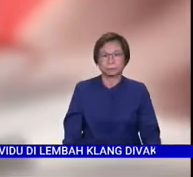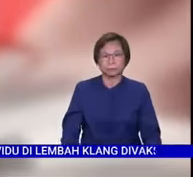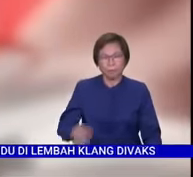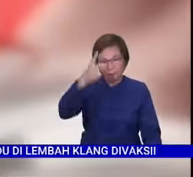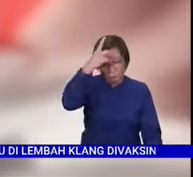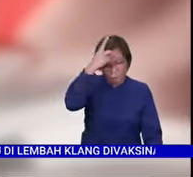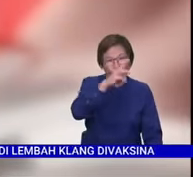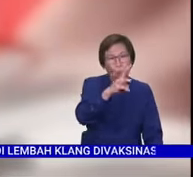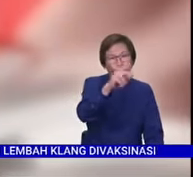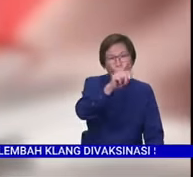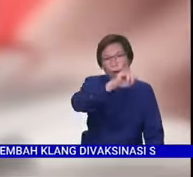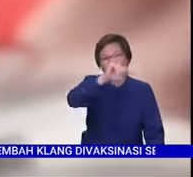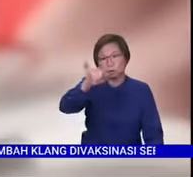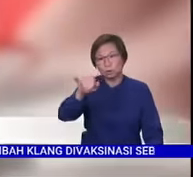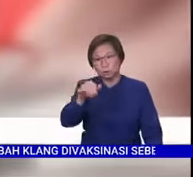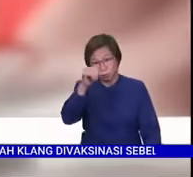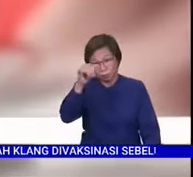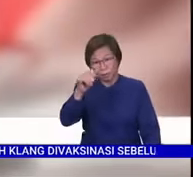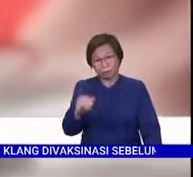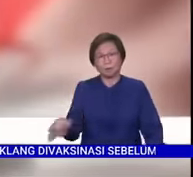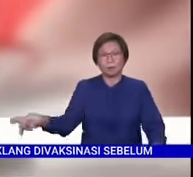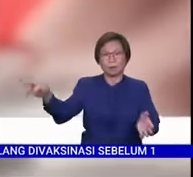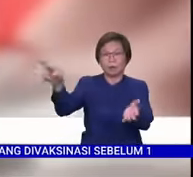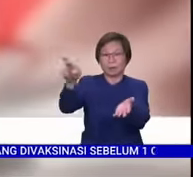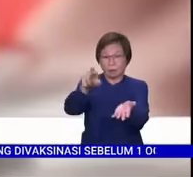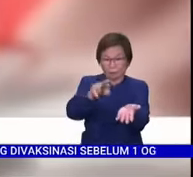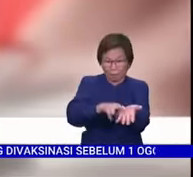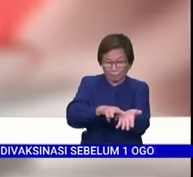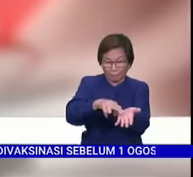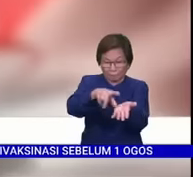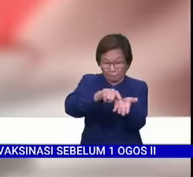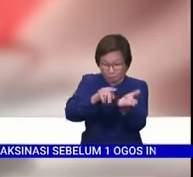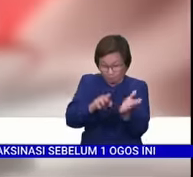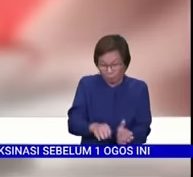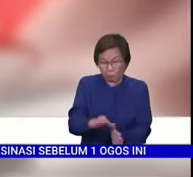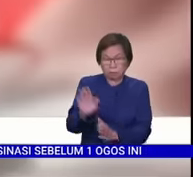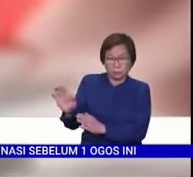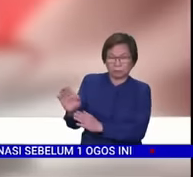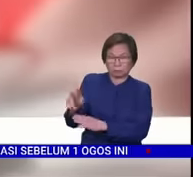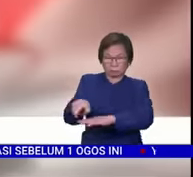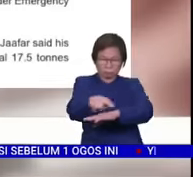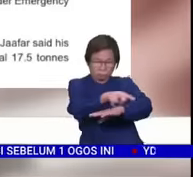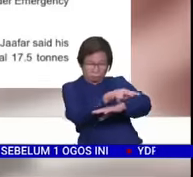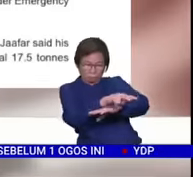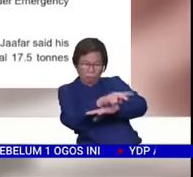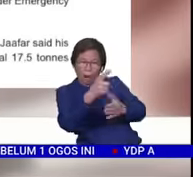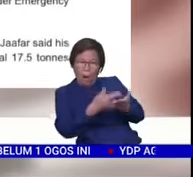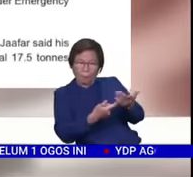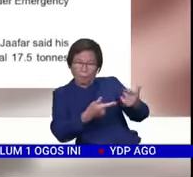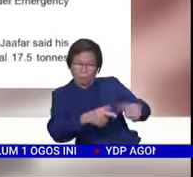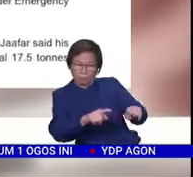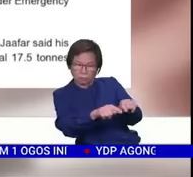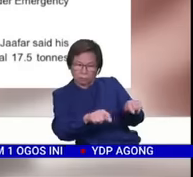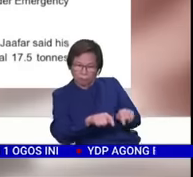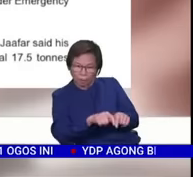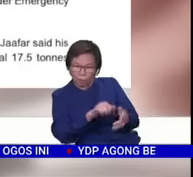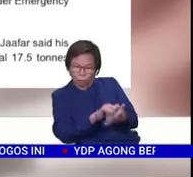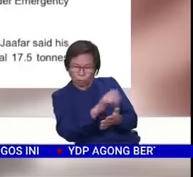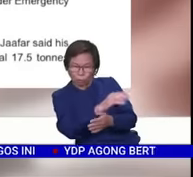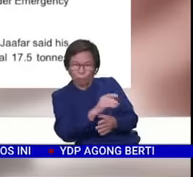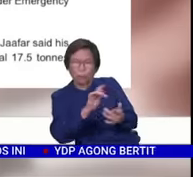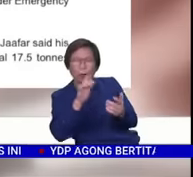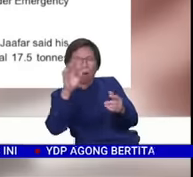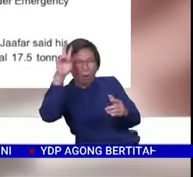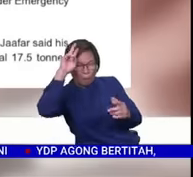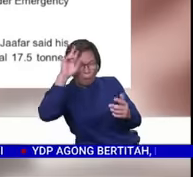jatuh Ridho Tuhan Junaedi menerusi kenyataan media memaklumkan ph-nya sentiasa memantau rapat situasi di kawasan Tebet selain